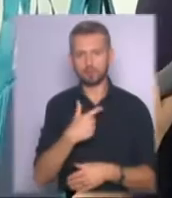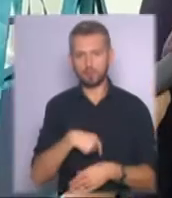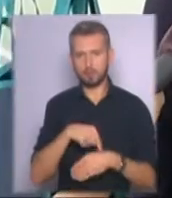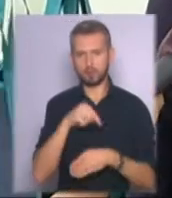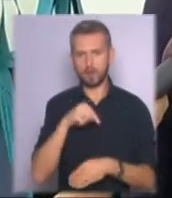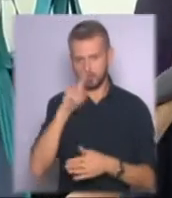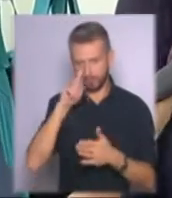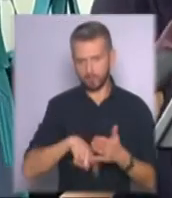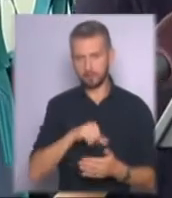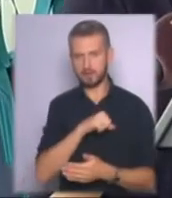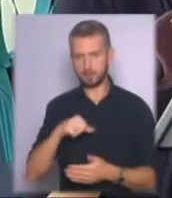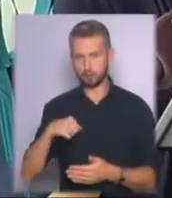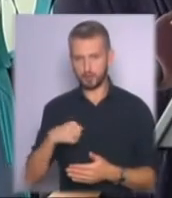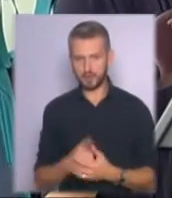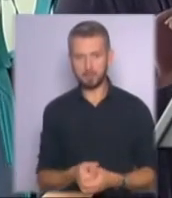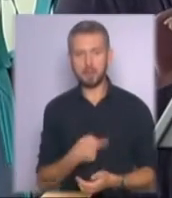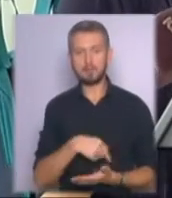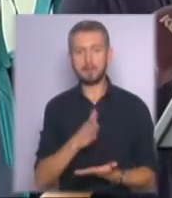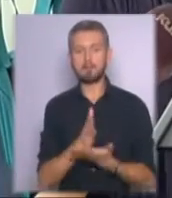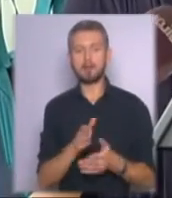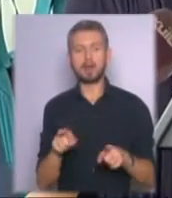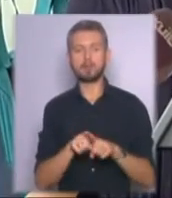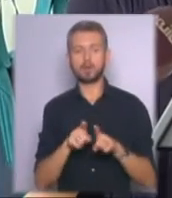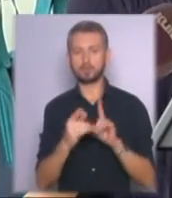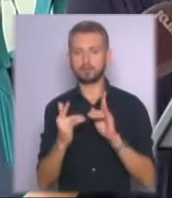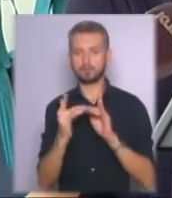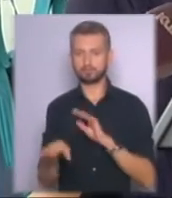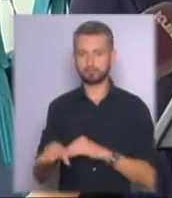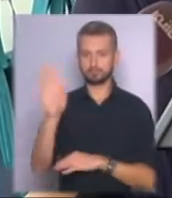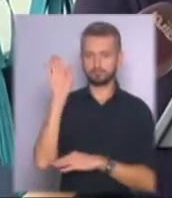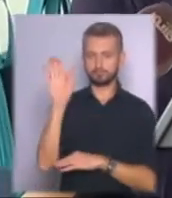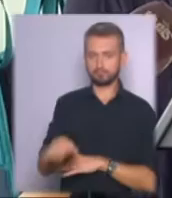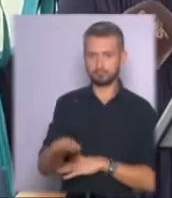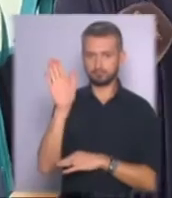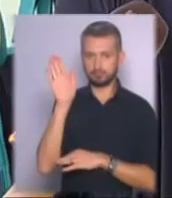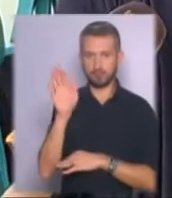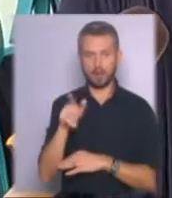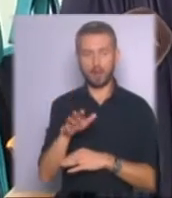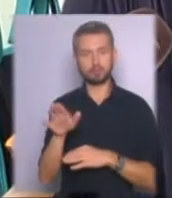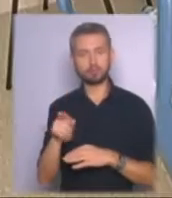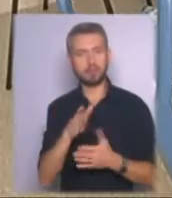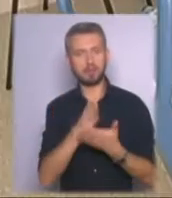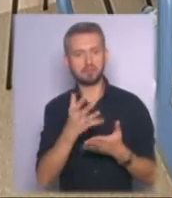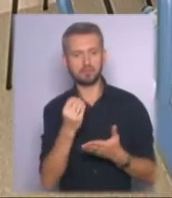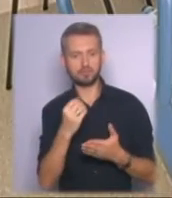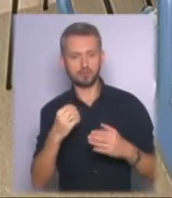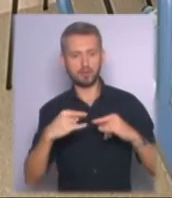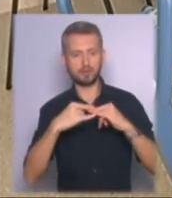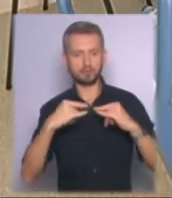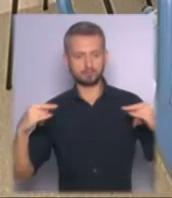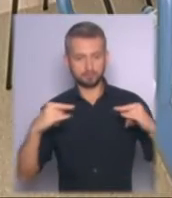маємо вертикалізатор з таким робочою поверхнею, де можна поставити комп'ютер, можна дати тарілку